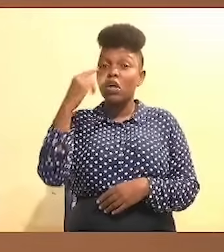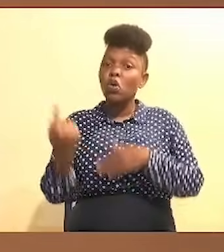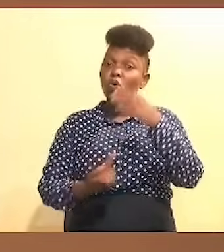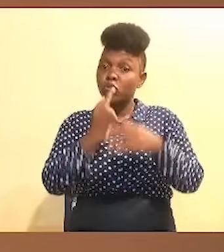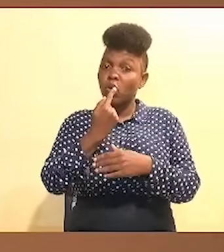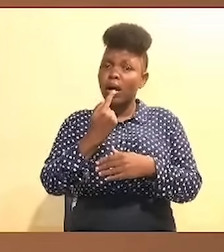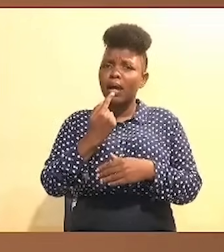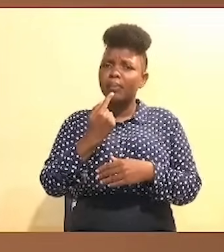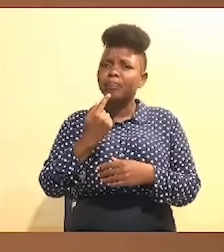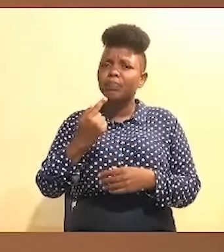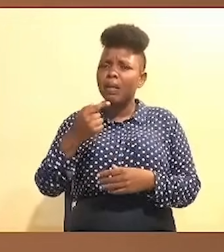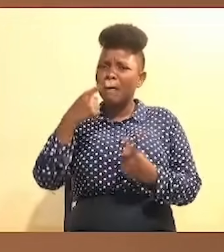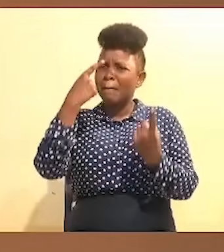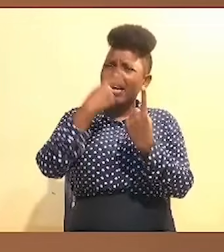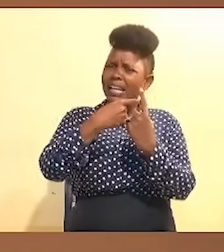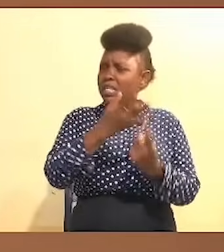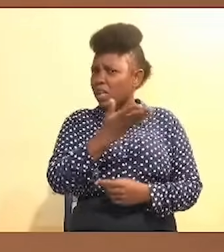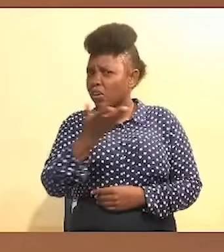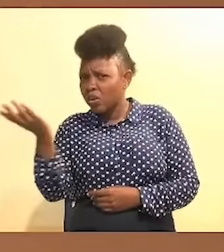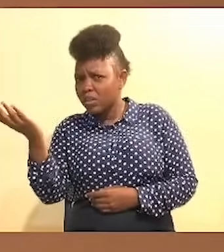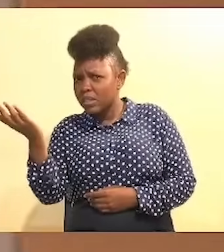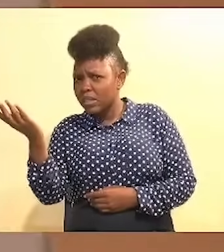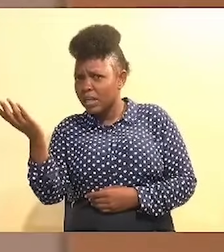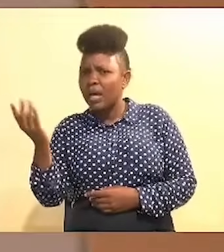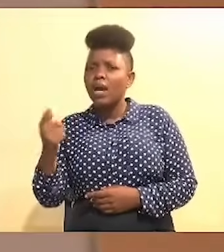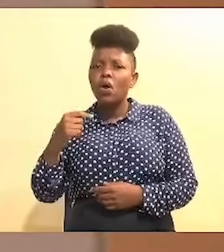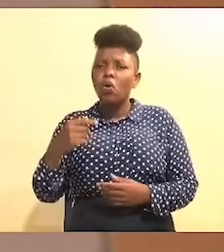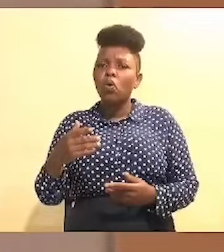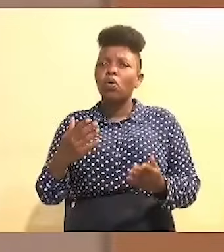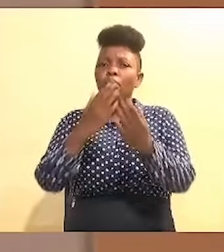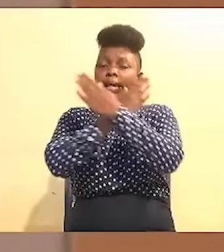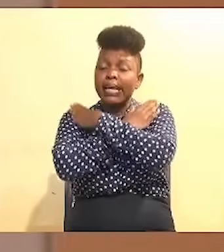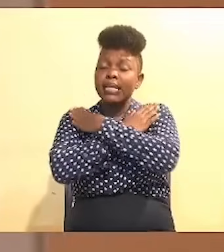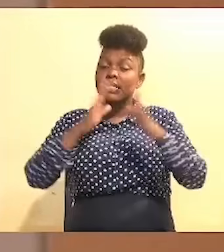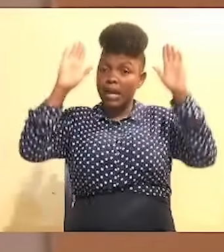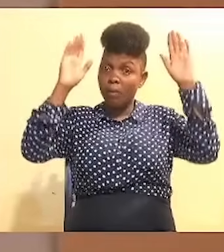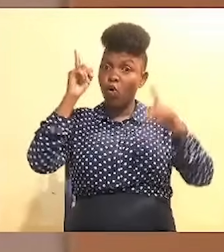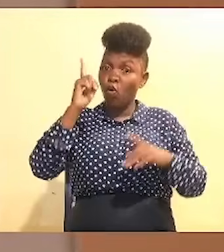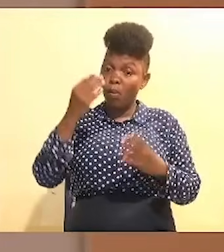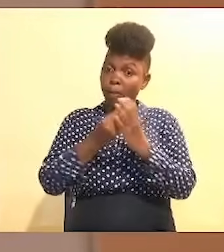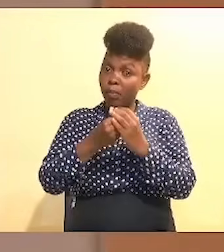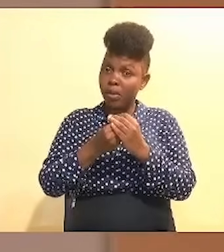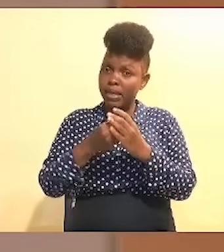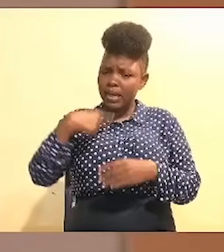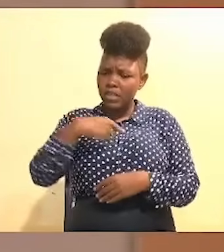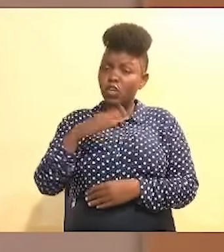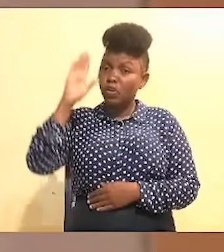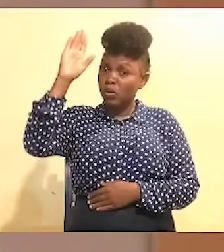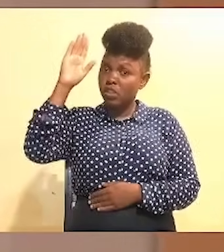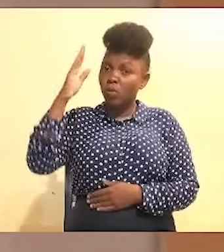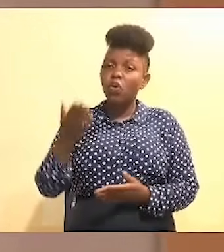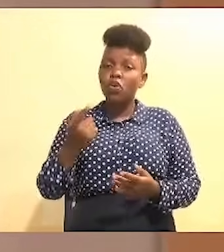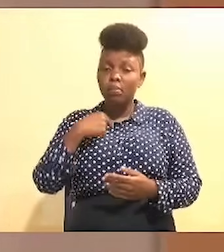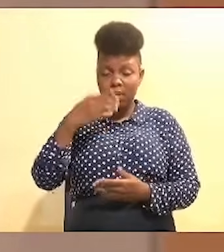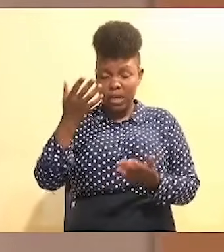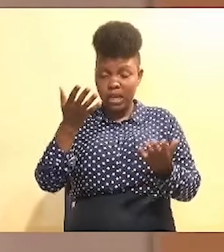Anglican, umetoka makanisa yoyote, umetoka hata Islam, uko nasi. Hebu nyosha mkono wako niweze kutambua uwepo wako. Na unasema mchungaji,